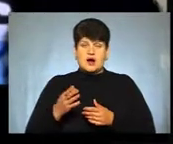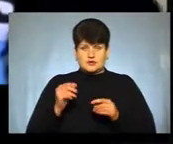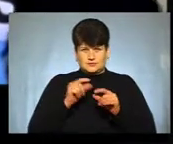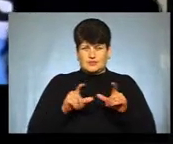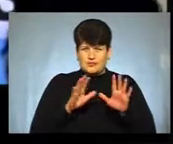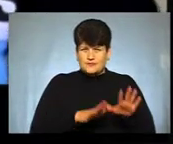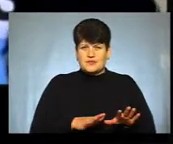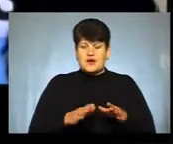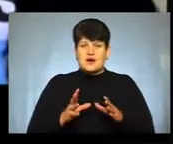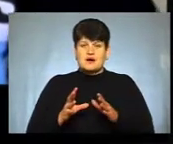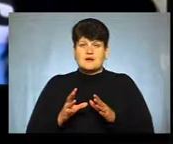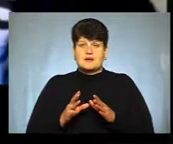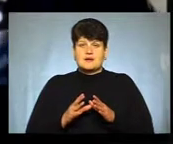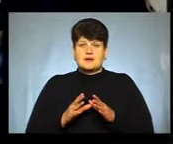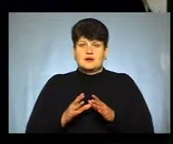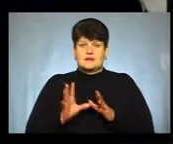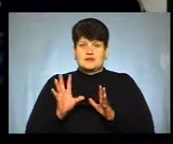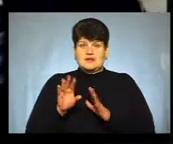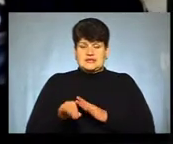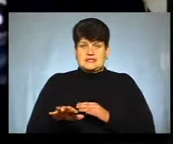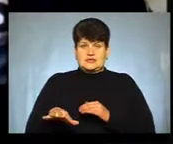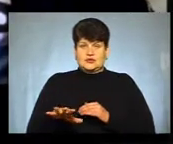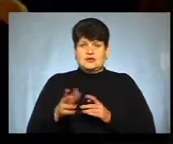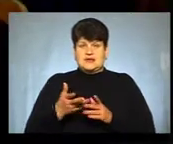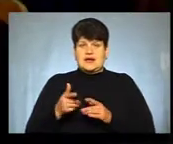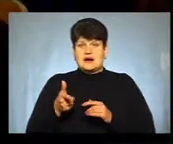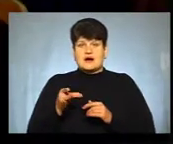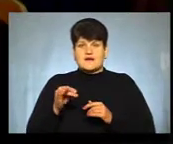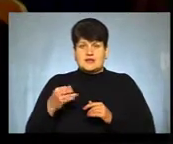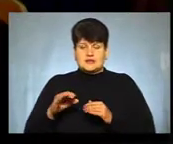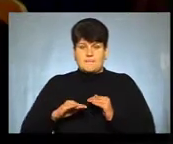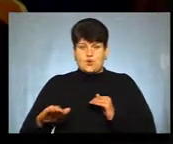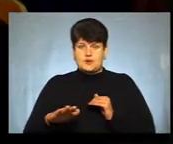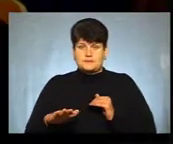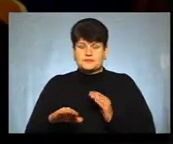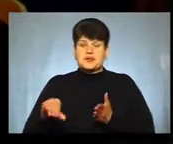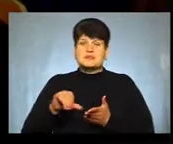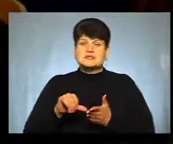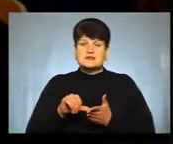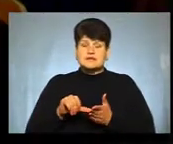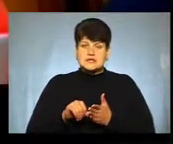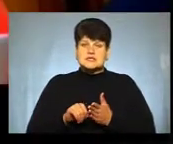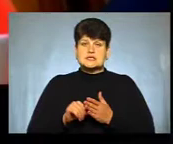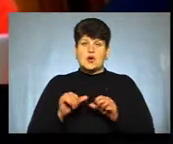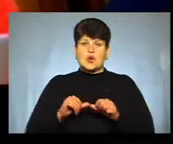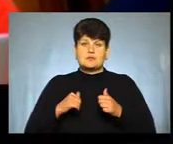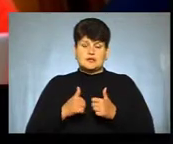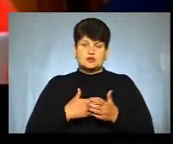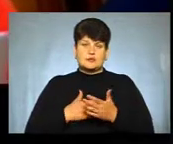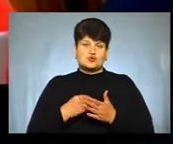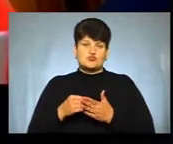там через алею, там, де є гравійне таке поле. Представниця номінаційного комітету громадського